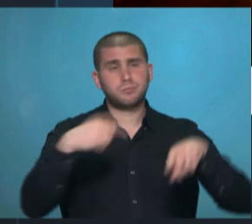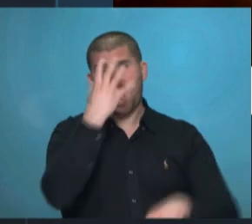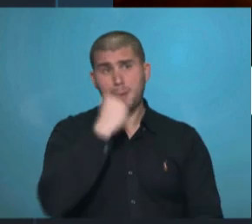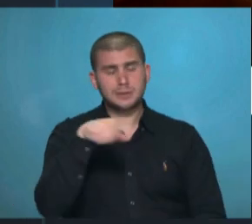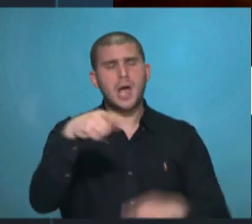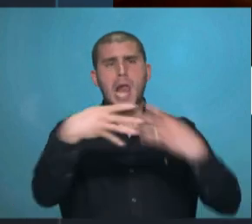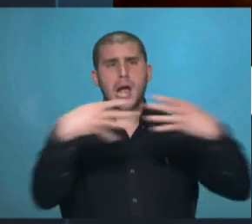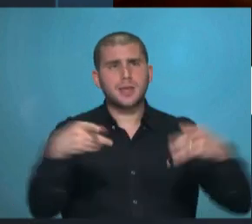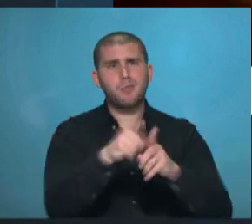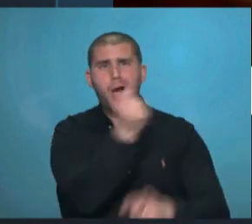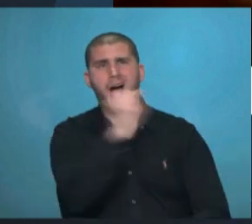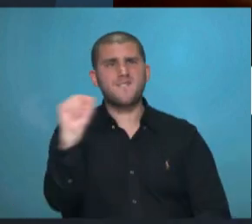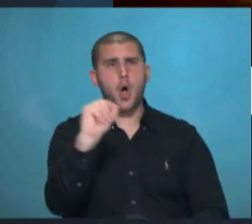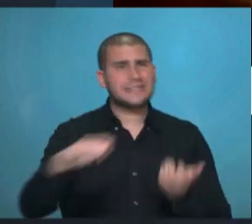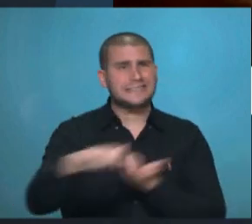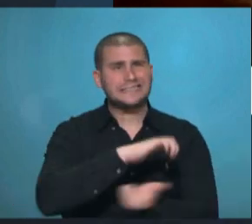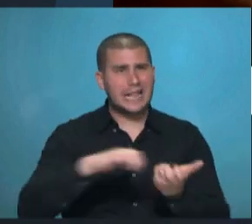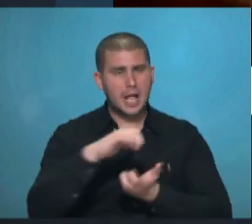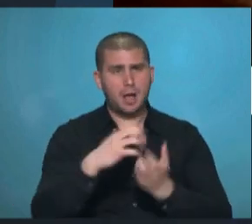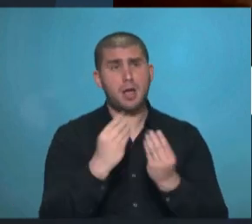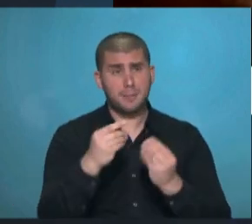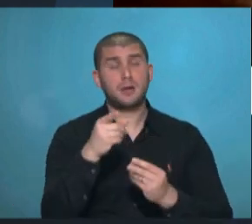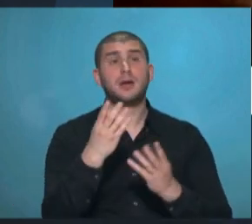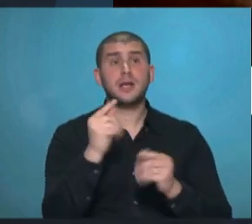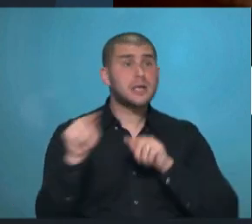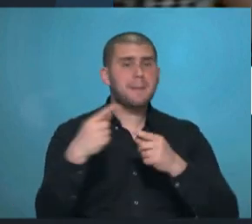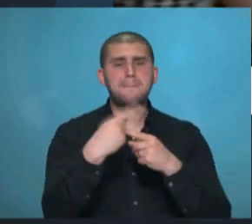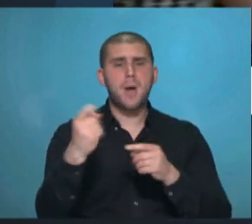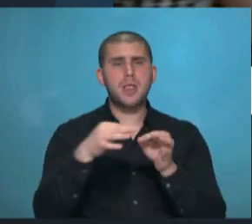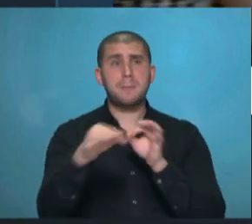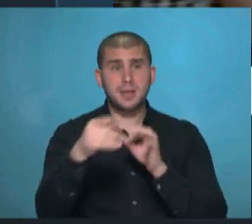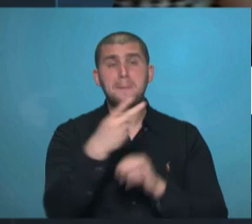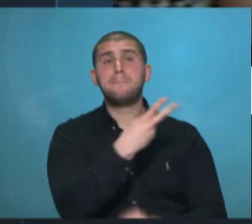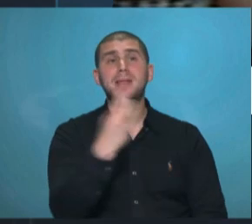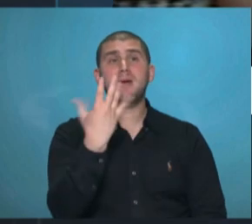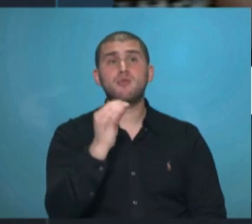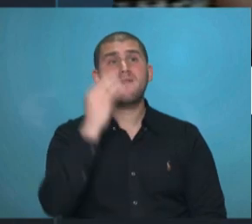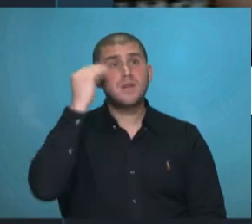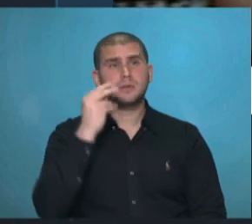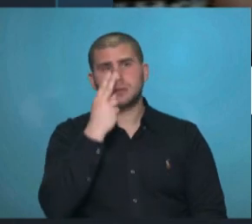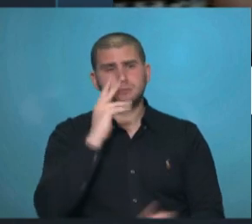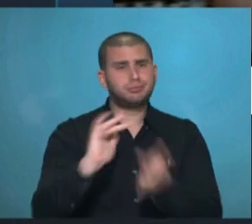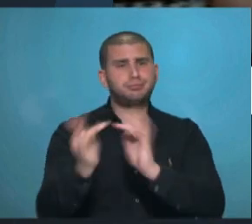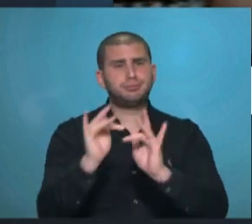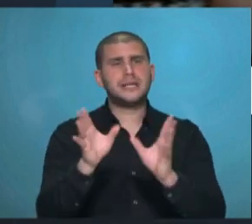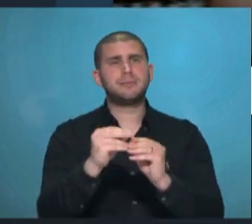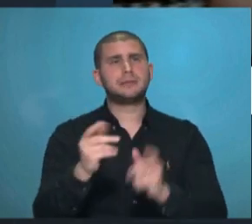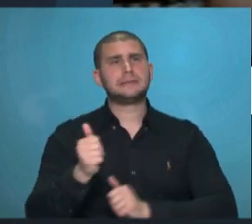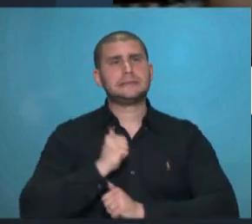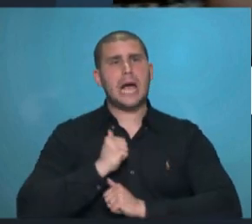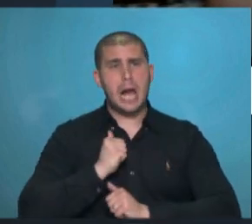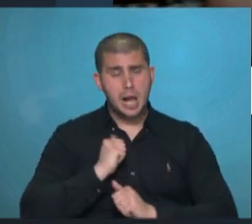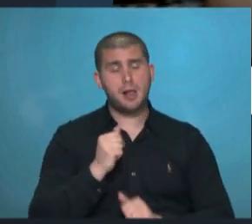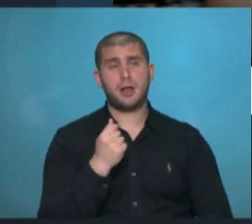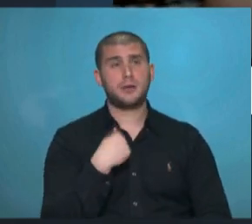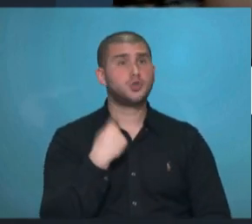לגדר, מפרות את הסדר ממש ברגעים אלה, כמה מאות מטרים מאיתנו, 250 פלסטינים מתעמתים עם כוחות צהל, ואנחנו יכולים